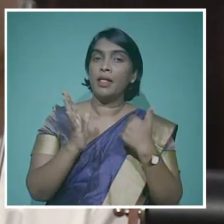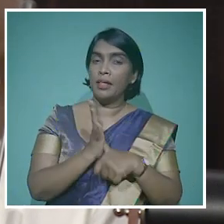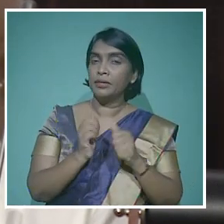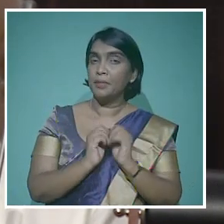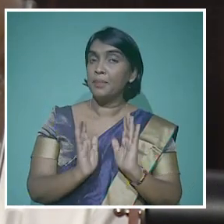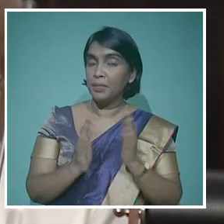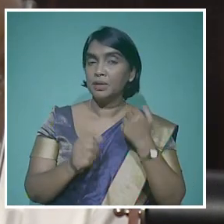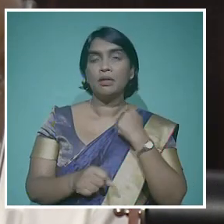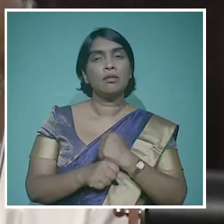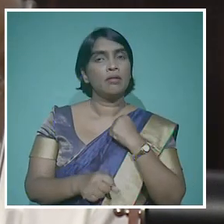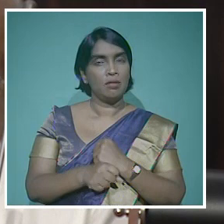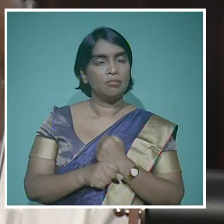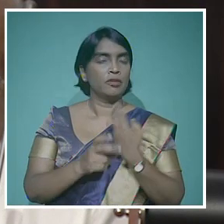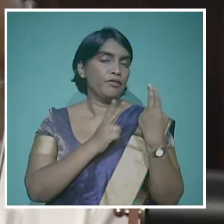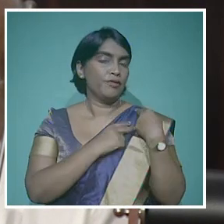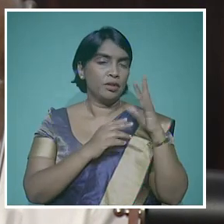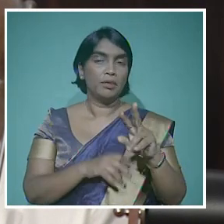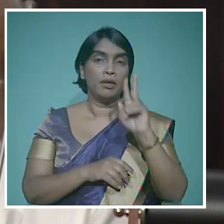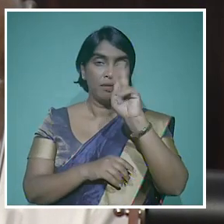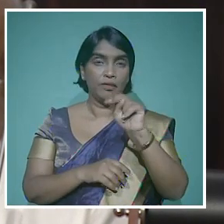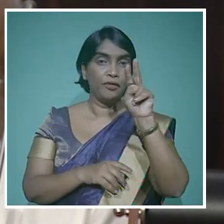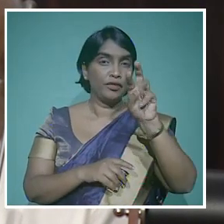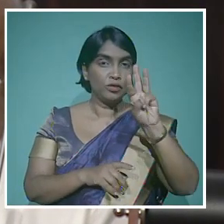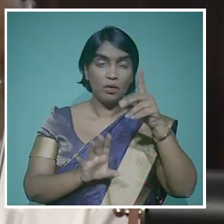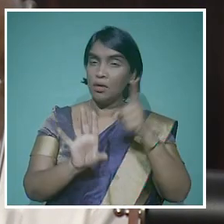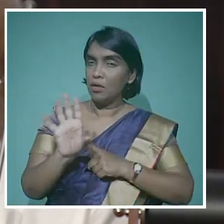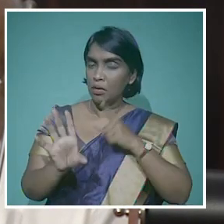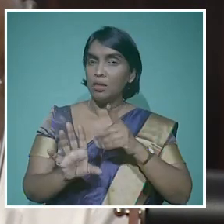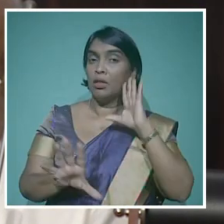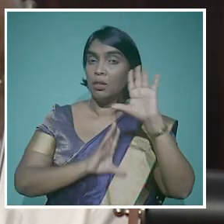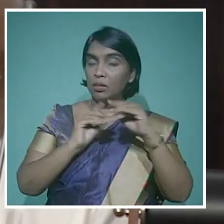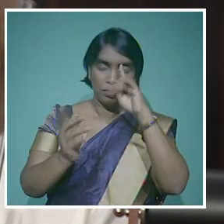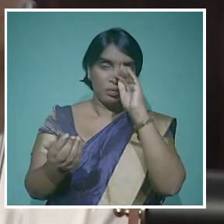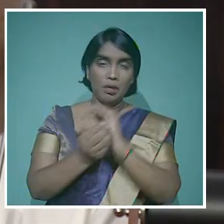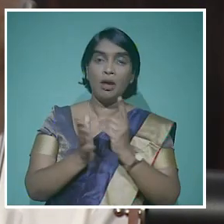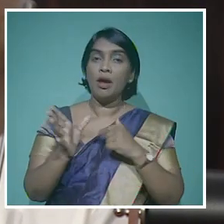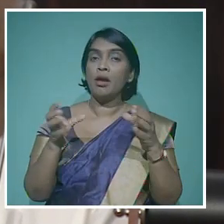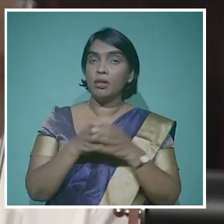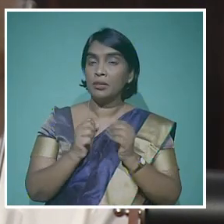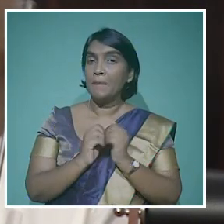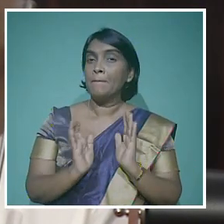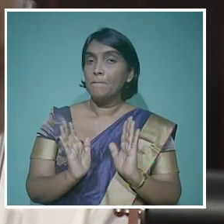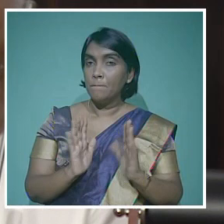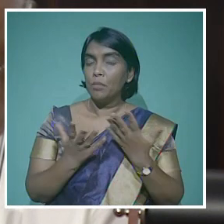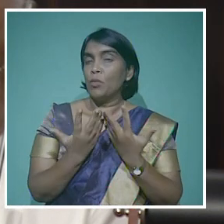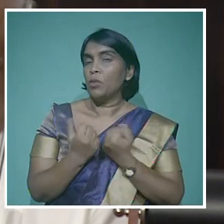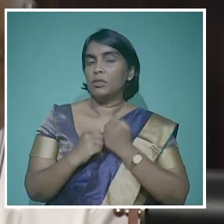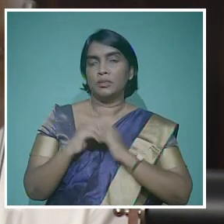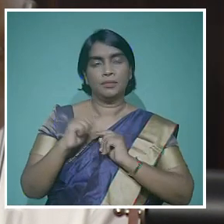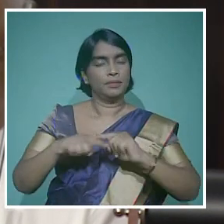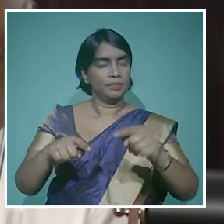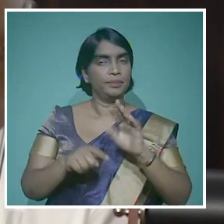ක්‍රියාත්මක කිරීමට රජයේ වැඳී සිටි අතර 2023 වසරේදී දත්ත ආරක්ෂණ අධිකාරිය පිහිටීමට අවශ්‍ය පියවර